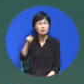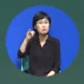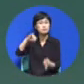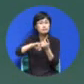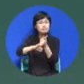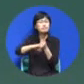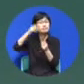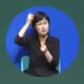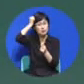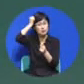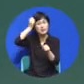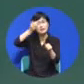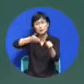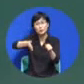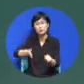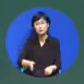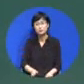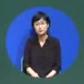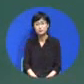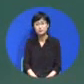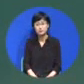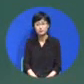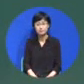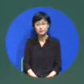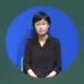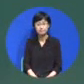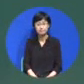됩니다. Always remember that.